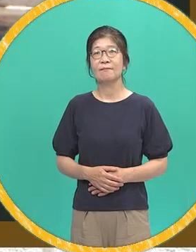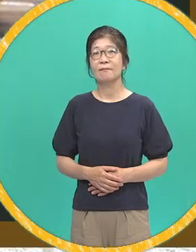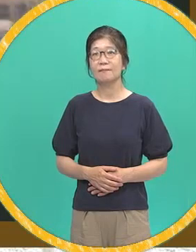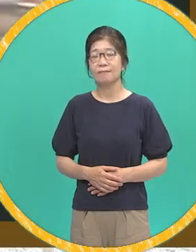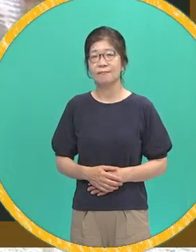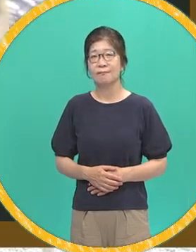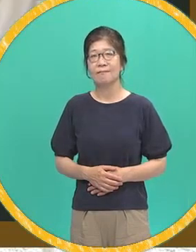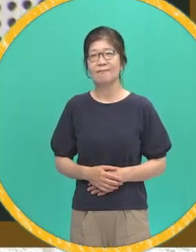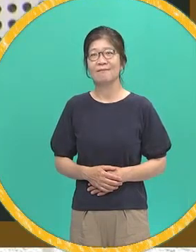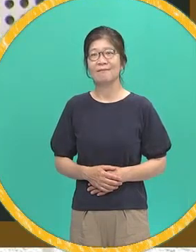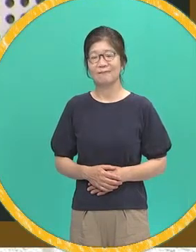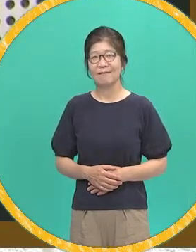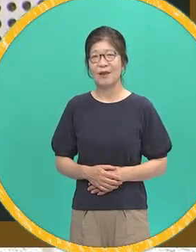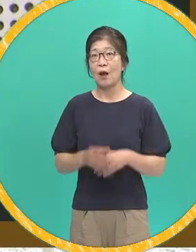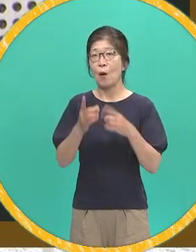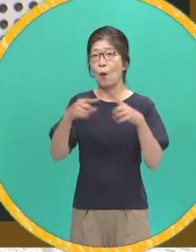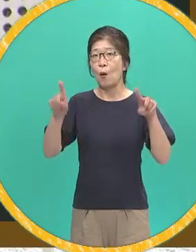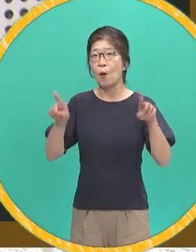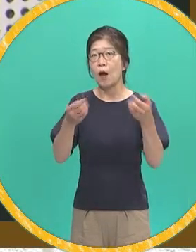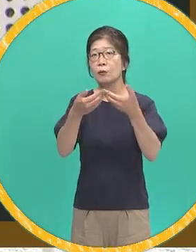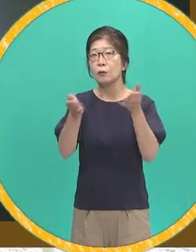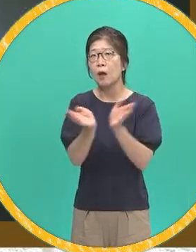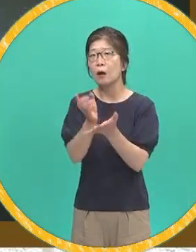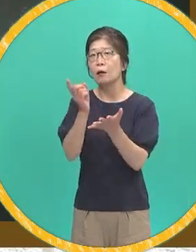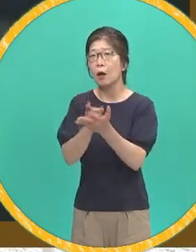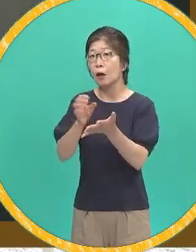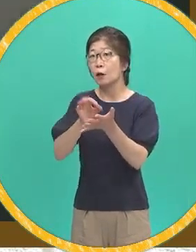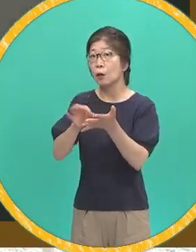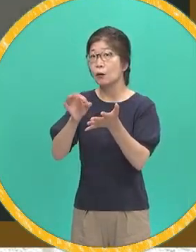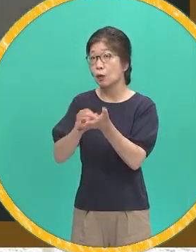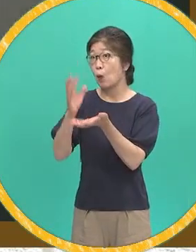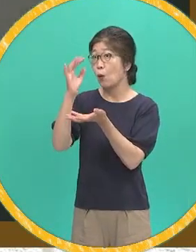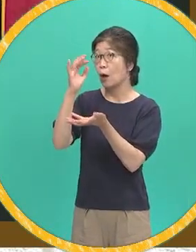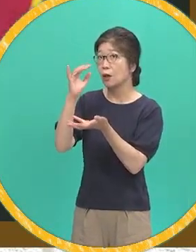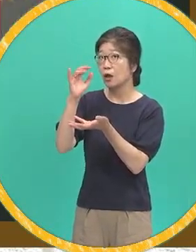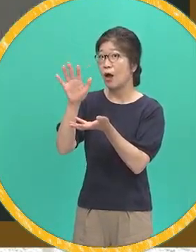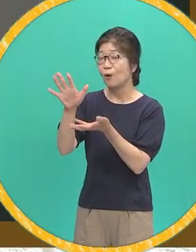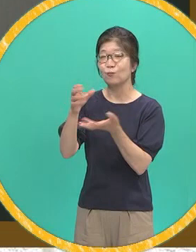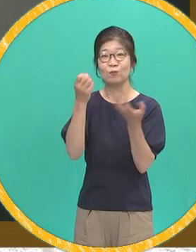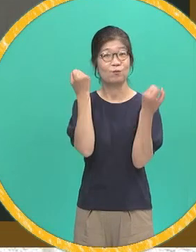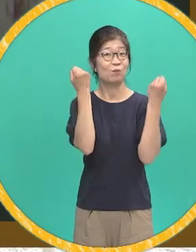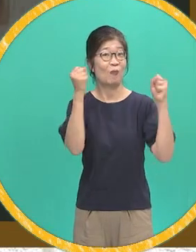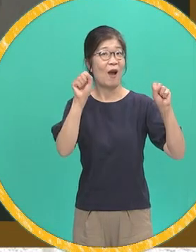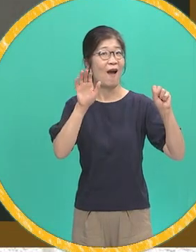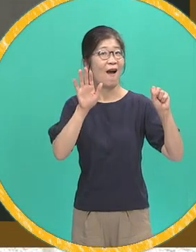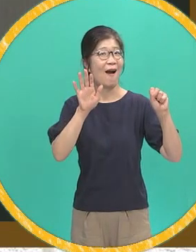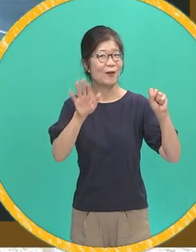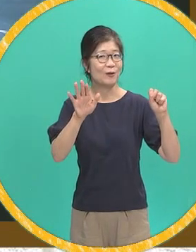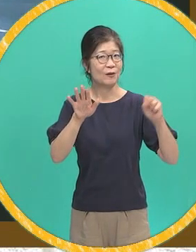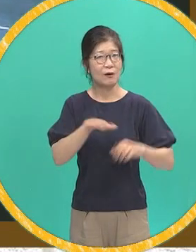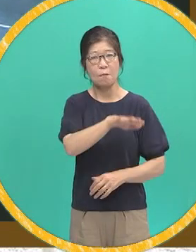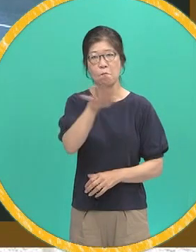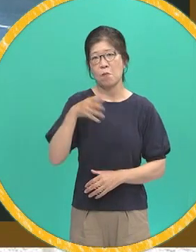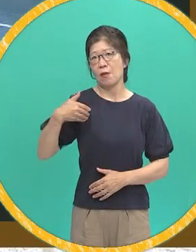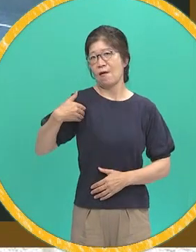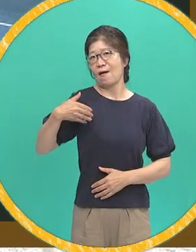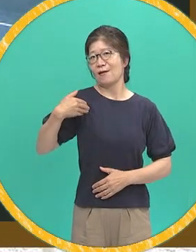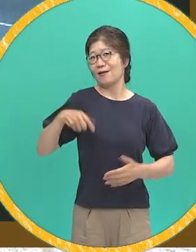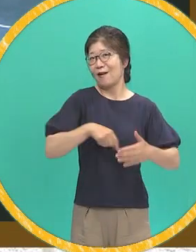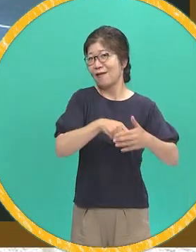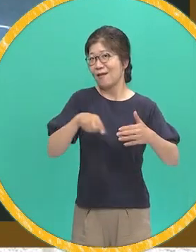さらに警察音楽隊ならではの楽器やパフォーマンスなど華やかなステージの裏側を独占